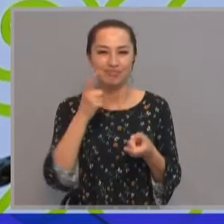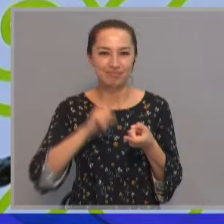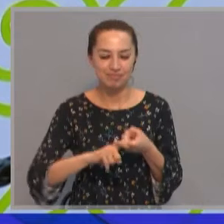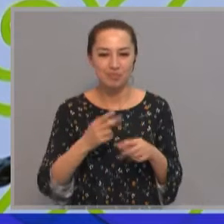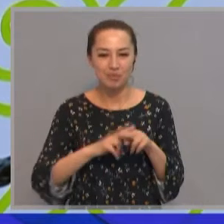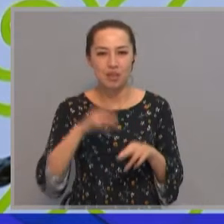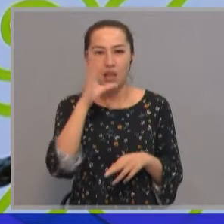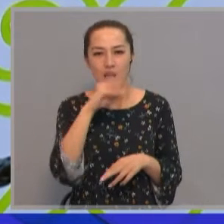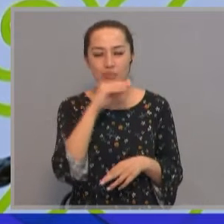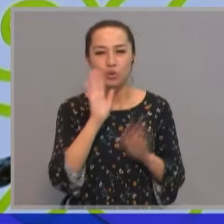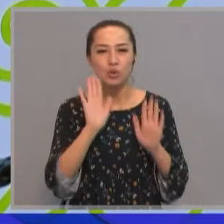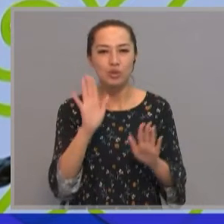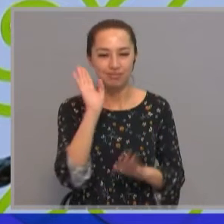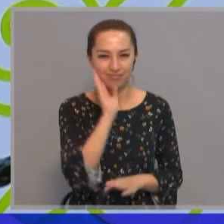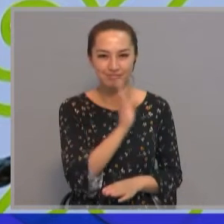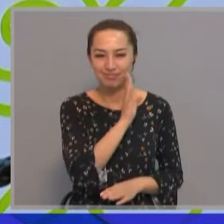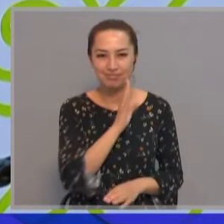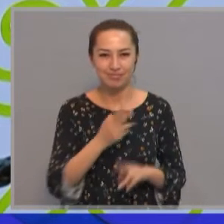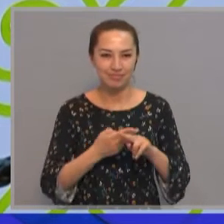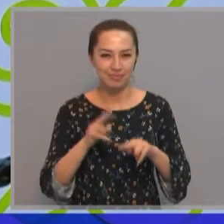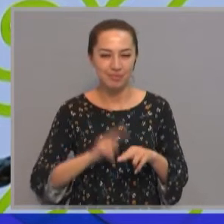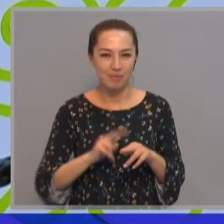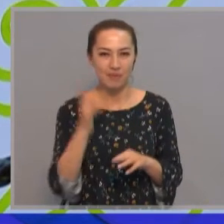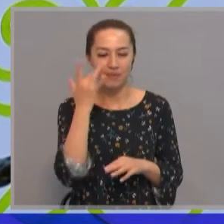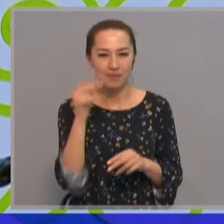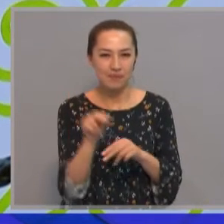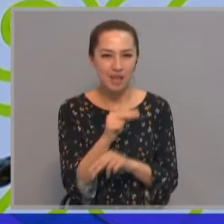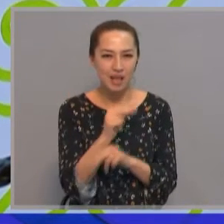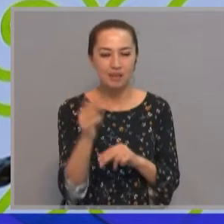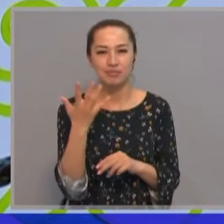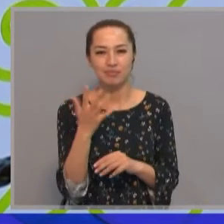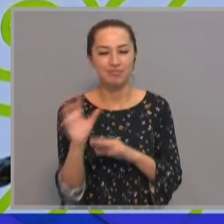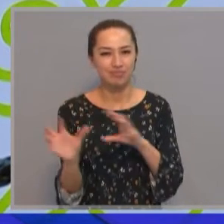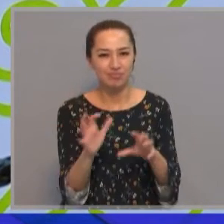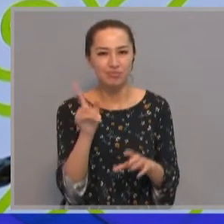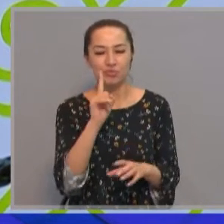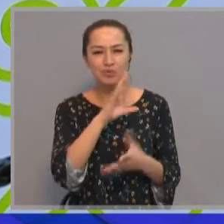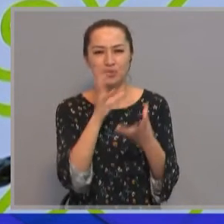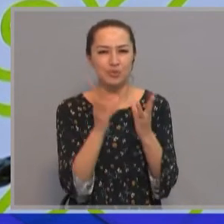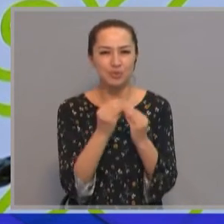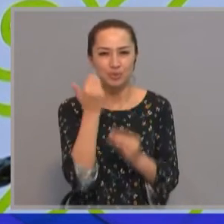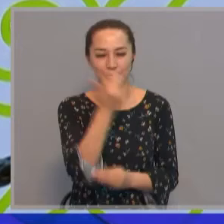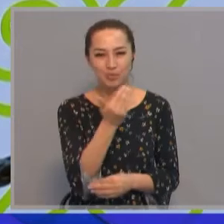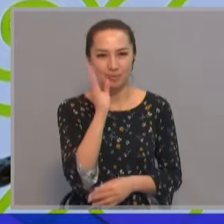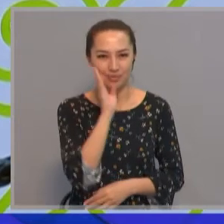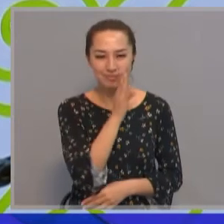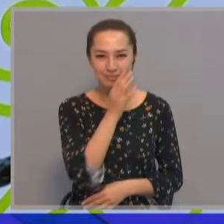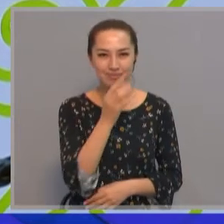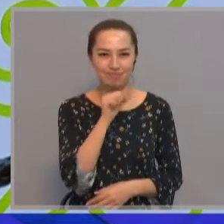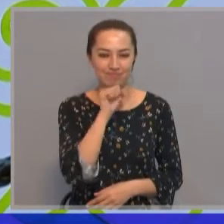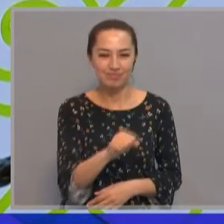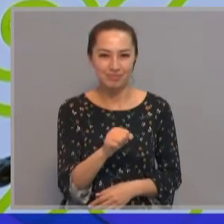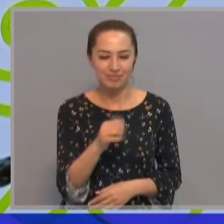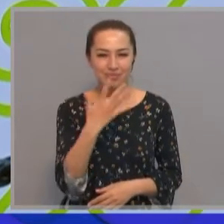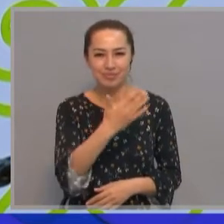бәрін үлгеретін аналар, сол ананың берген тәрбиесі, сол ананың берген жаңағы